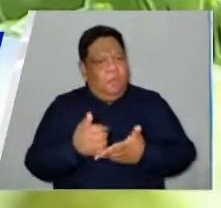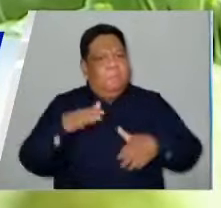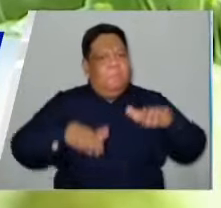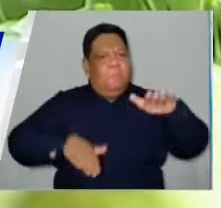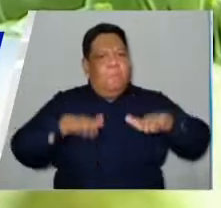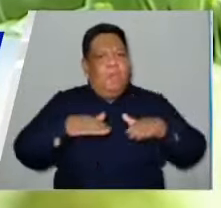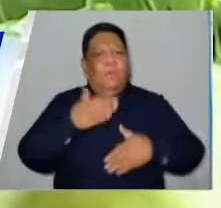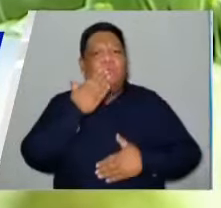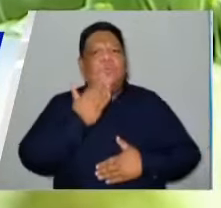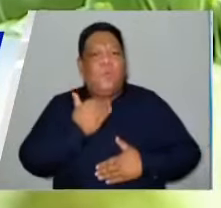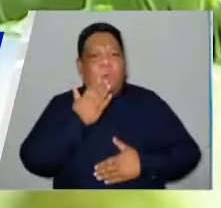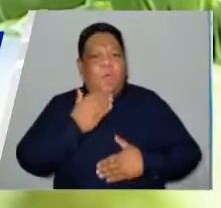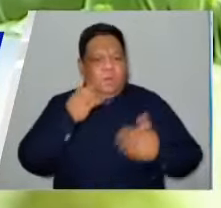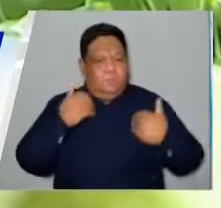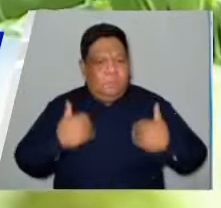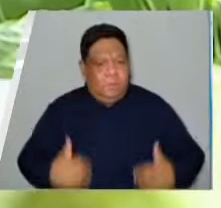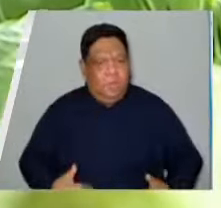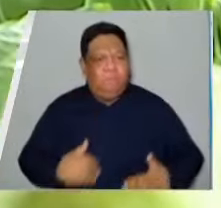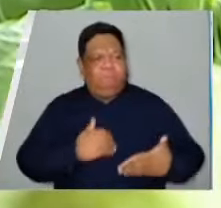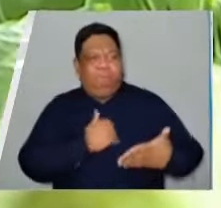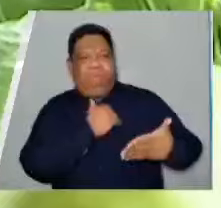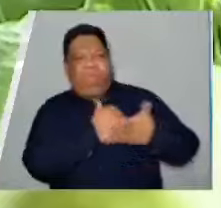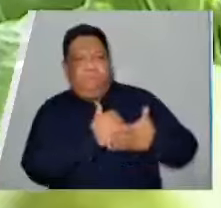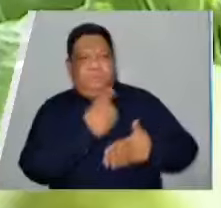tao para labanan ang